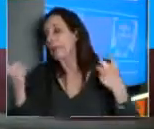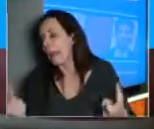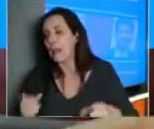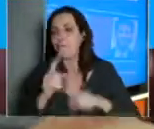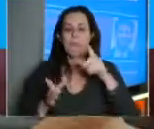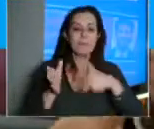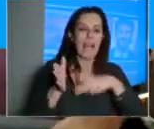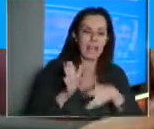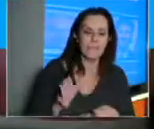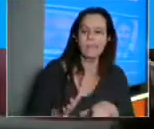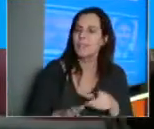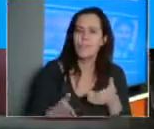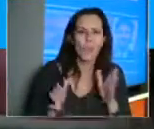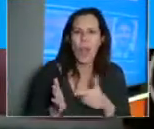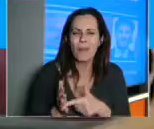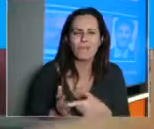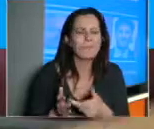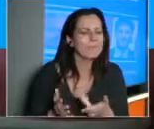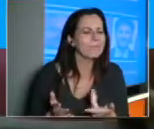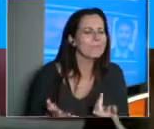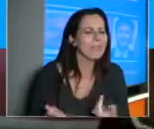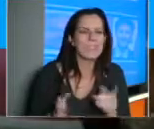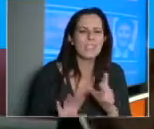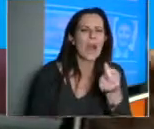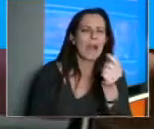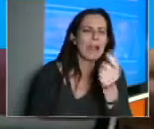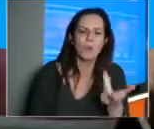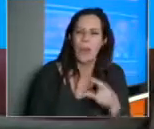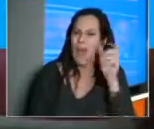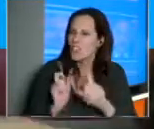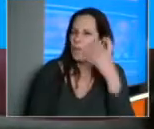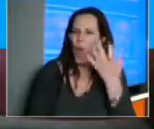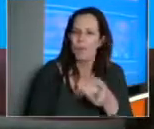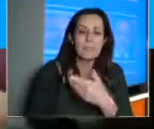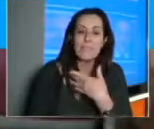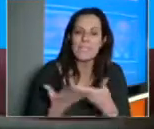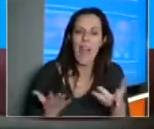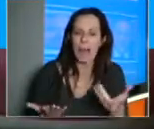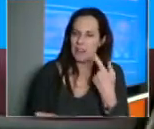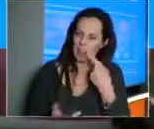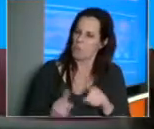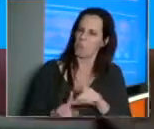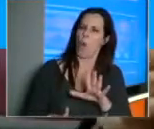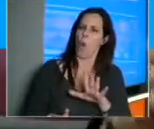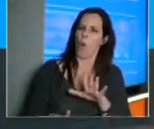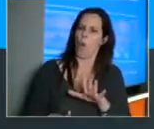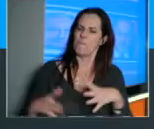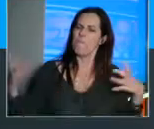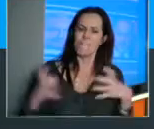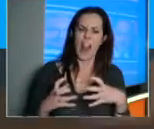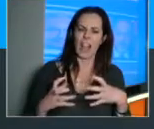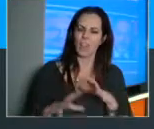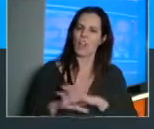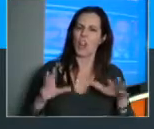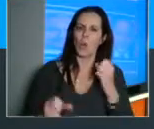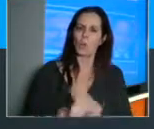פעם זה איזה רכבת. זה כל כך לא מעשי, זה כל כך קטנוני. הציבור לא אוהב את זה. אתם סתם מצטיירים כאיזה מפלגה